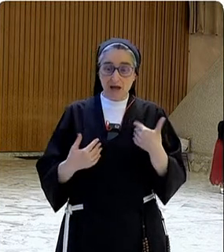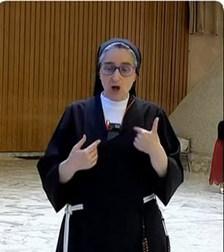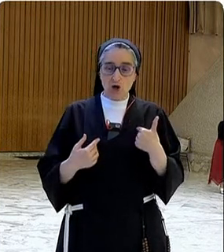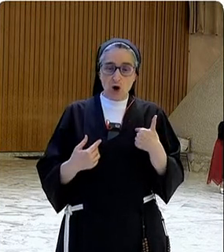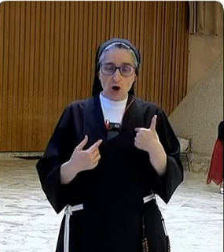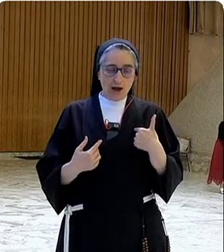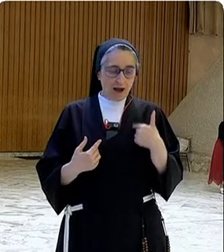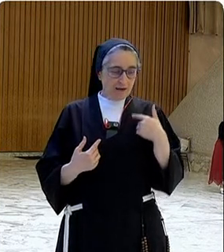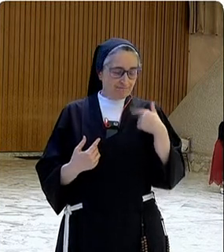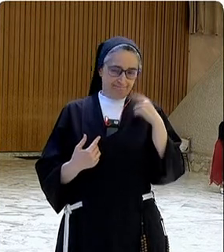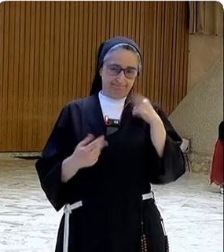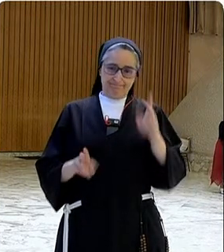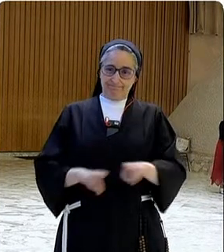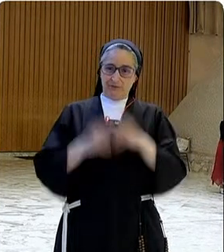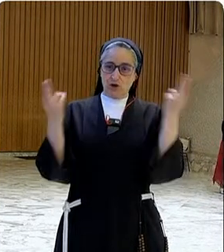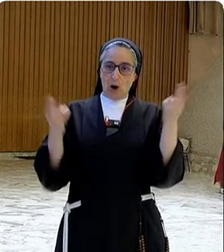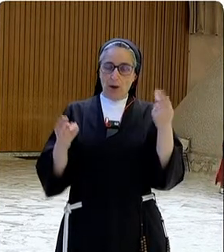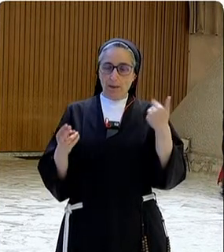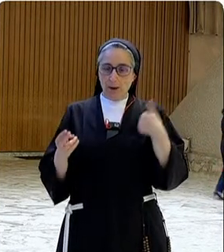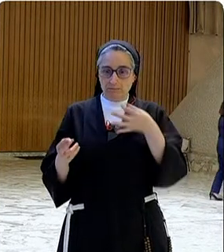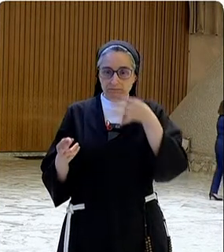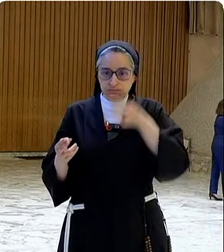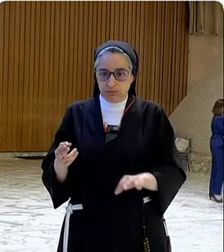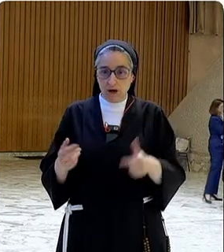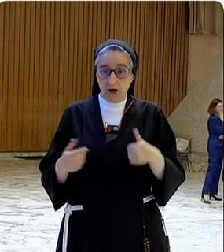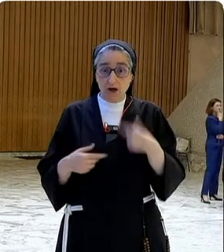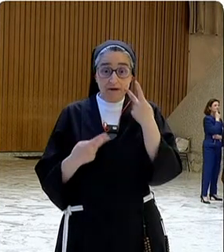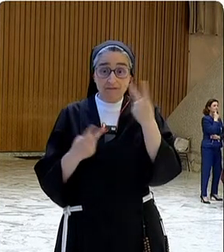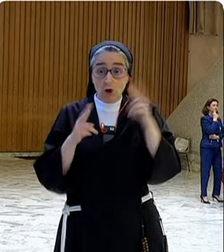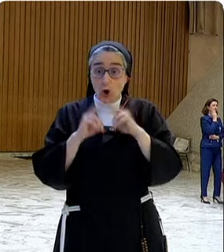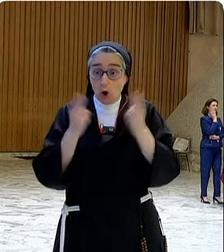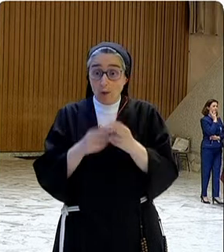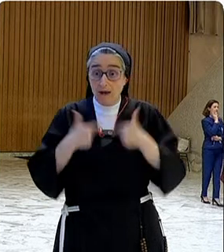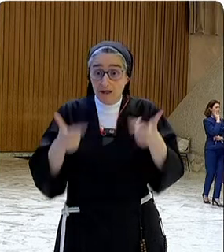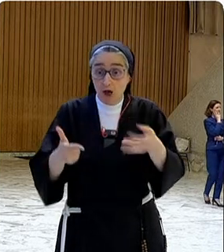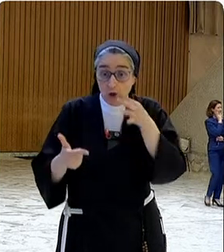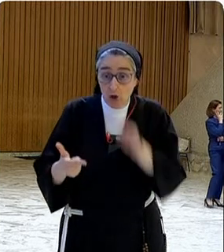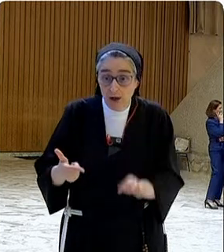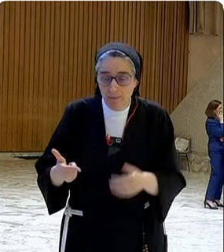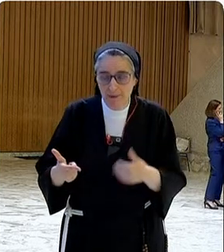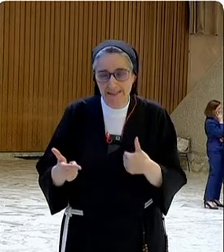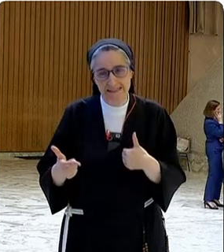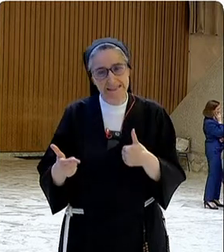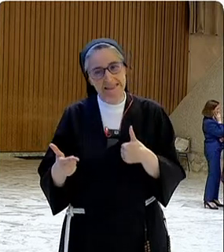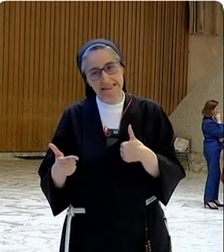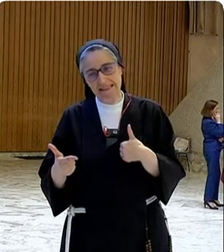scopriamo una fondamentale incapacità di donarci completamente nell'amore.